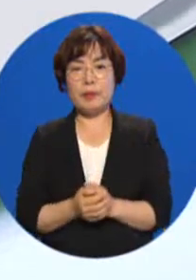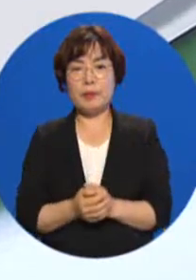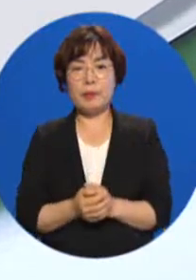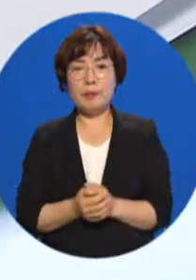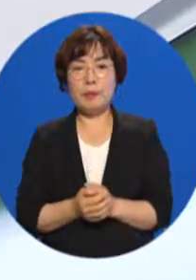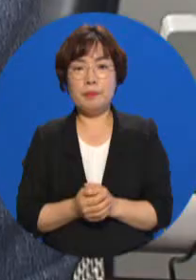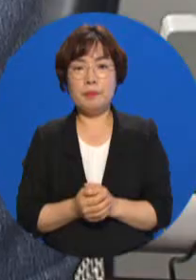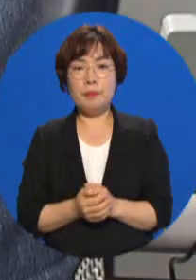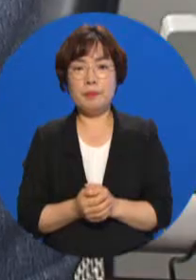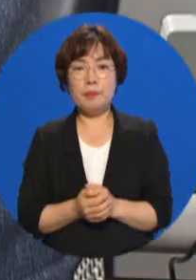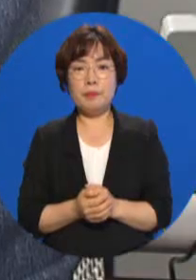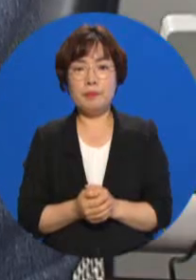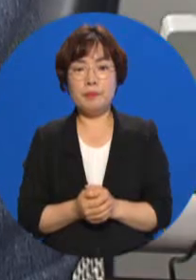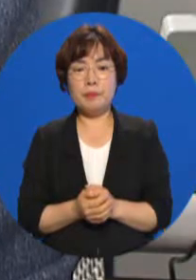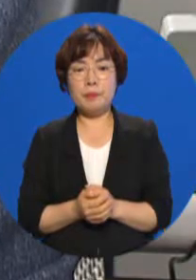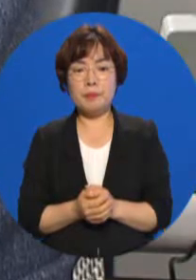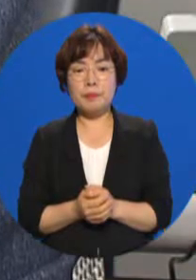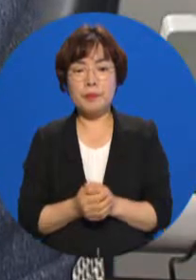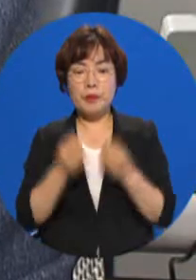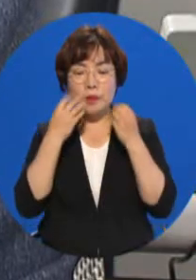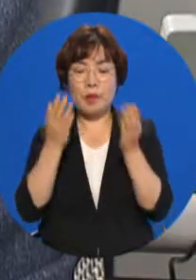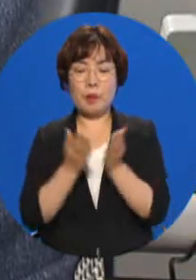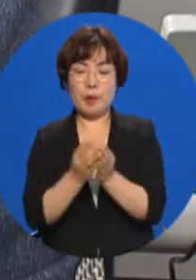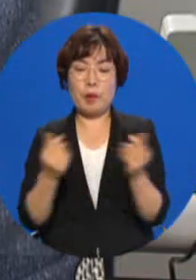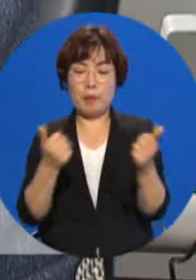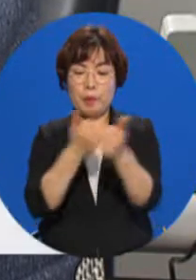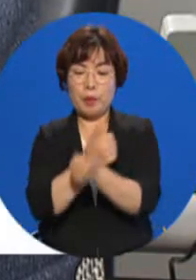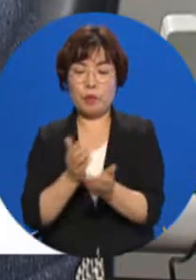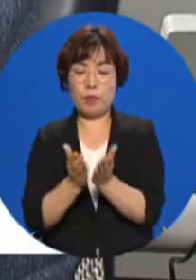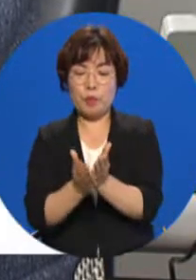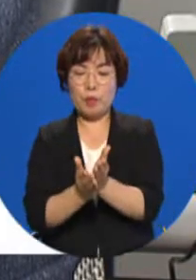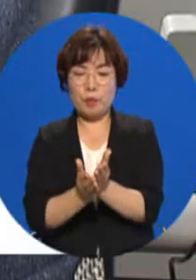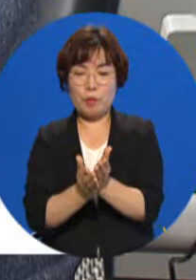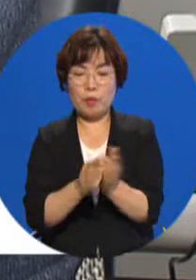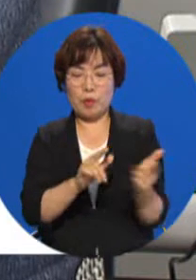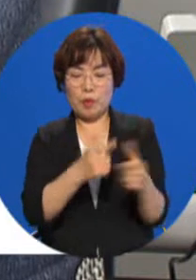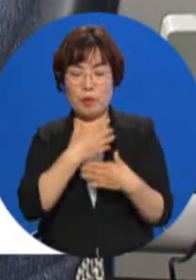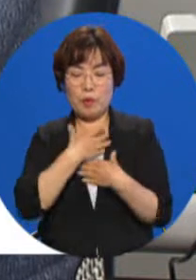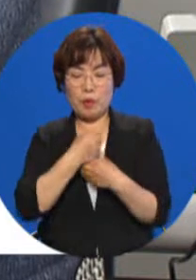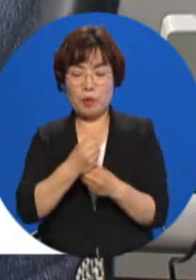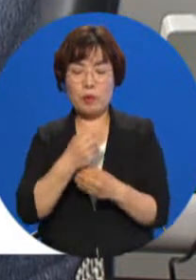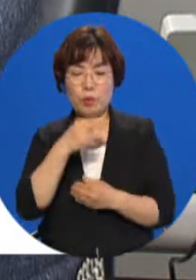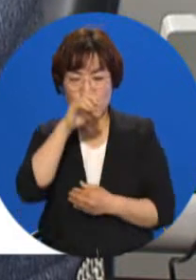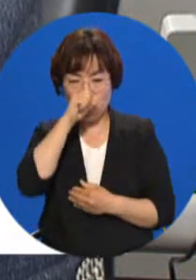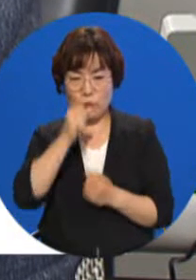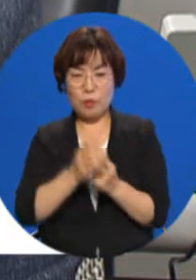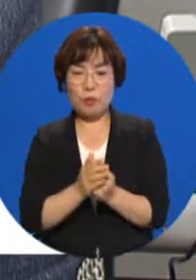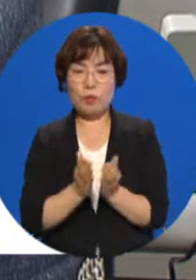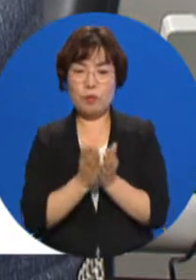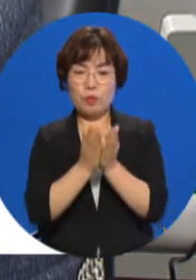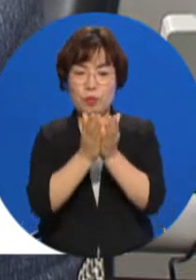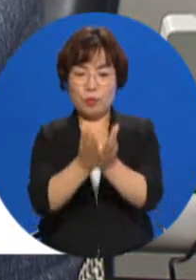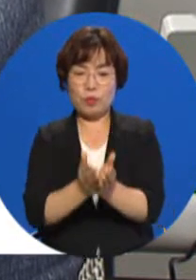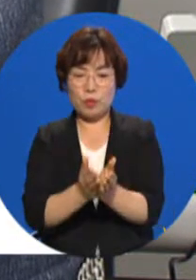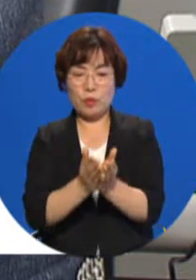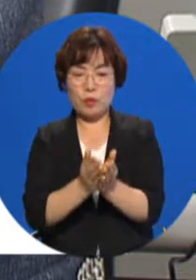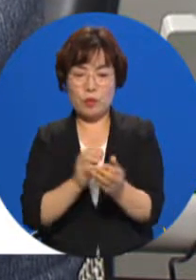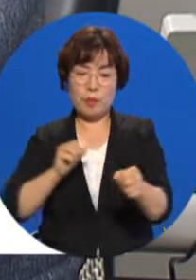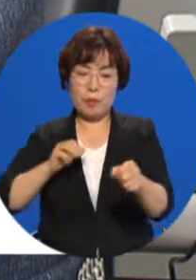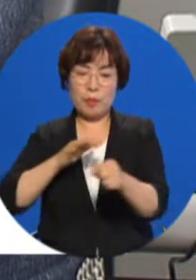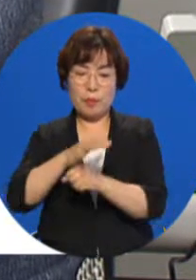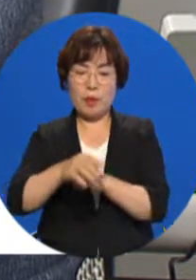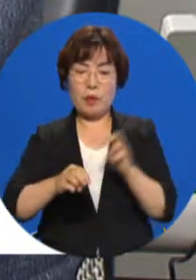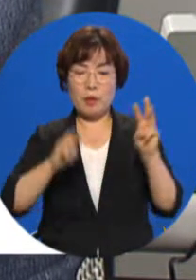입장입니다. 새배가 오면 여러 가지 이제 선박의 안전성도 높아지고 해서 그때쯤은 파고